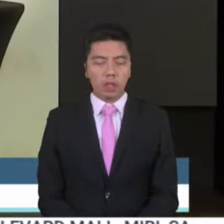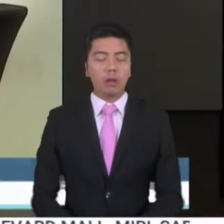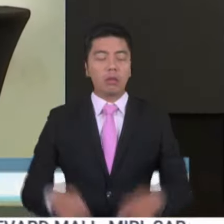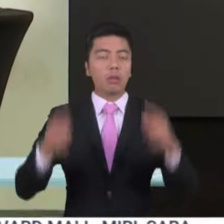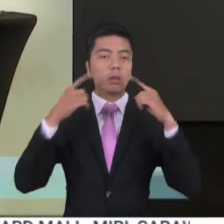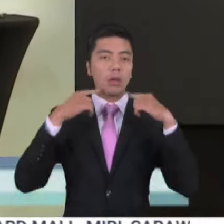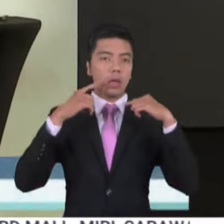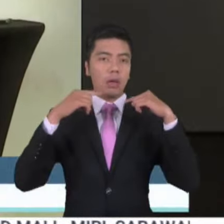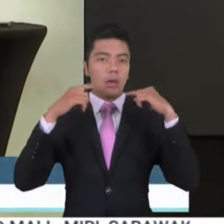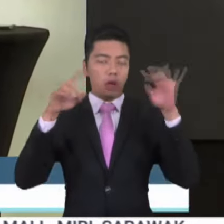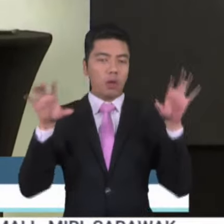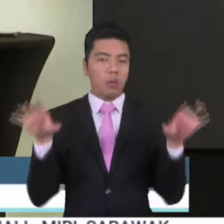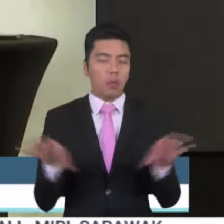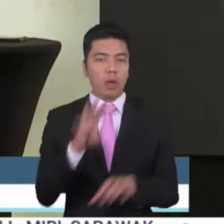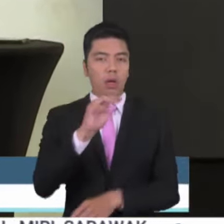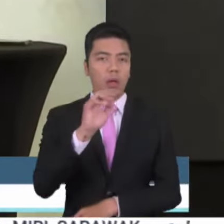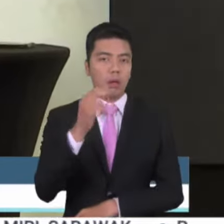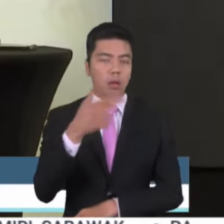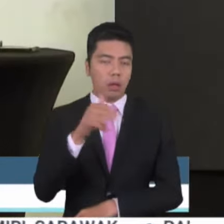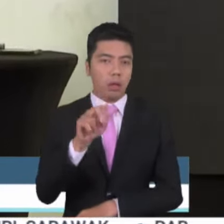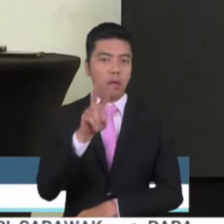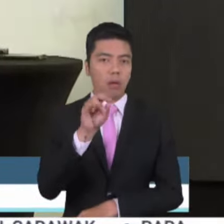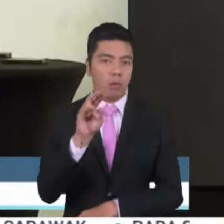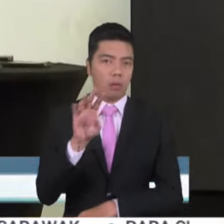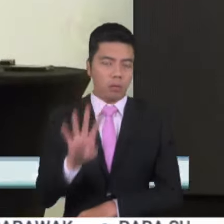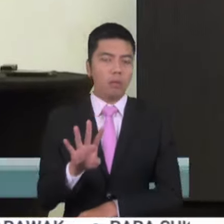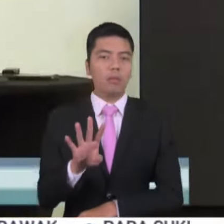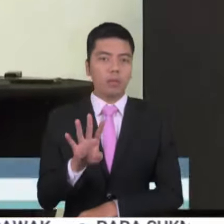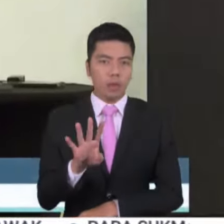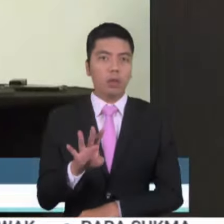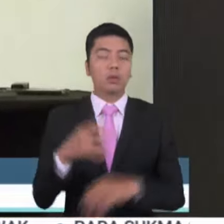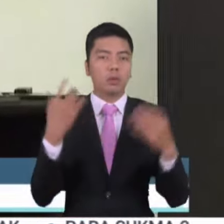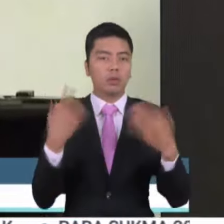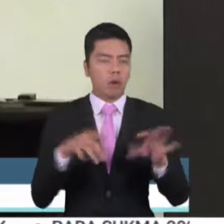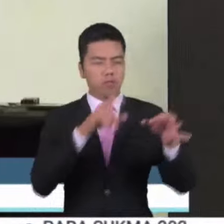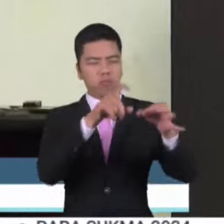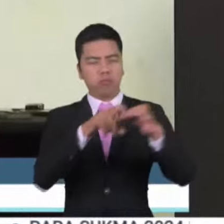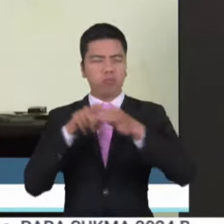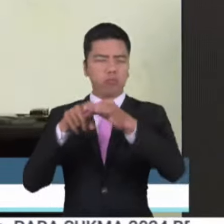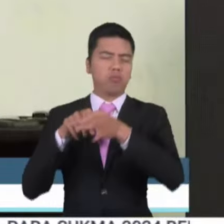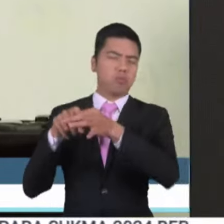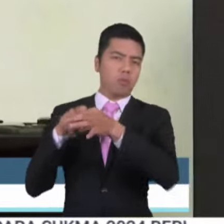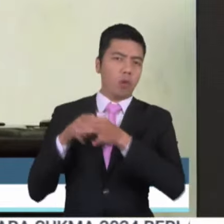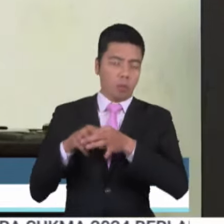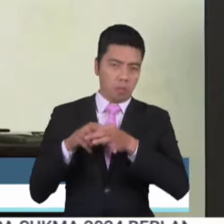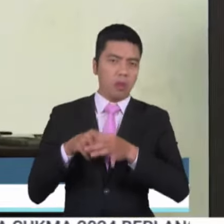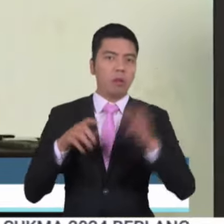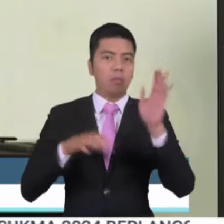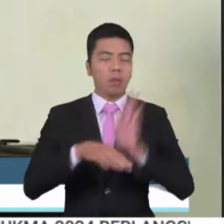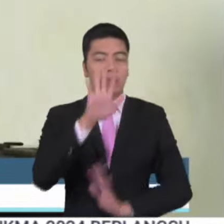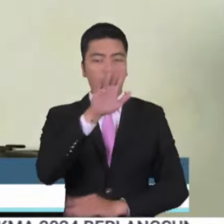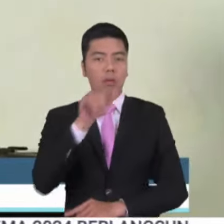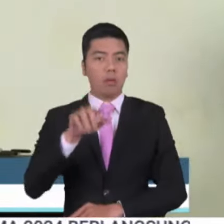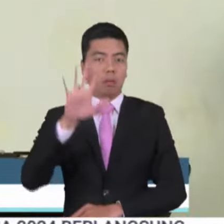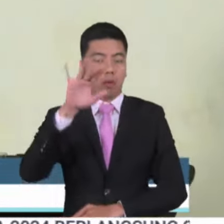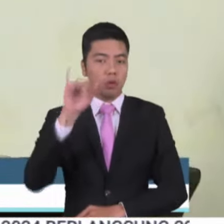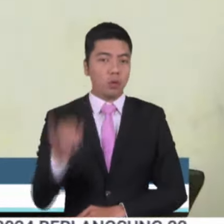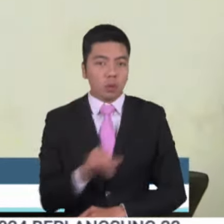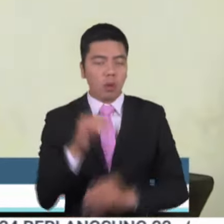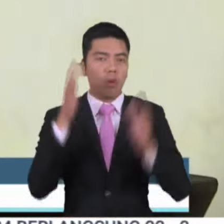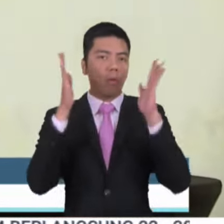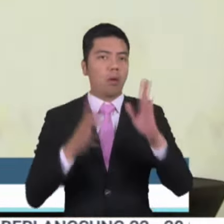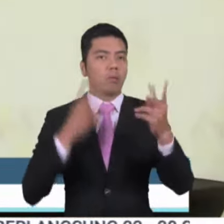Kejayaan pelaksanaan program MAHA 2024 yang telah menarik lebih 5.5 juta